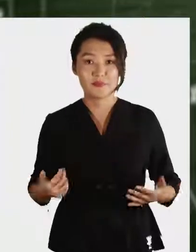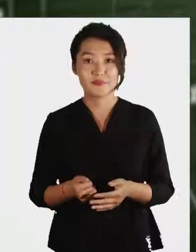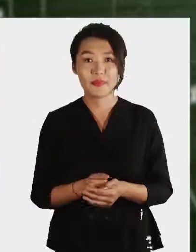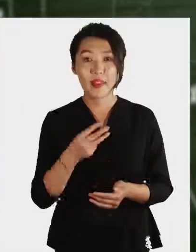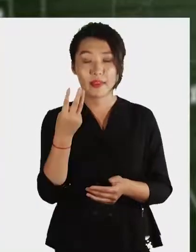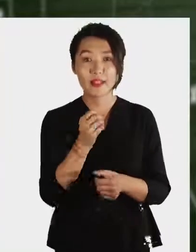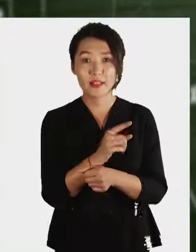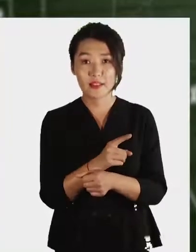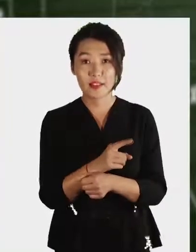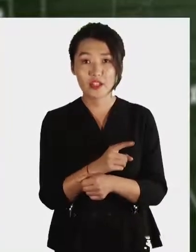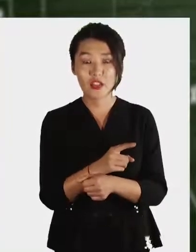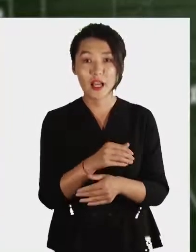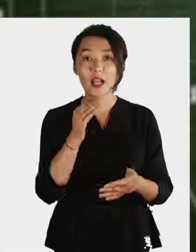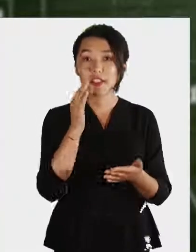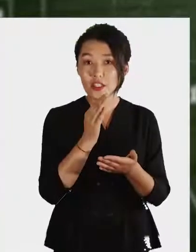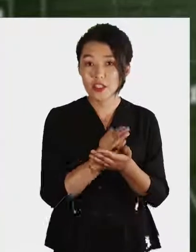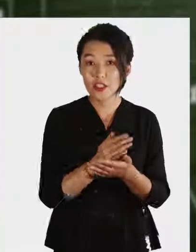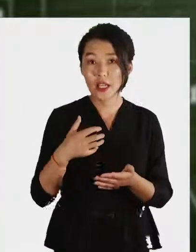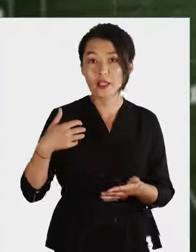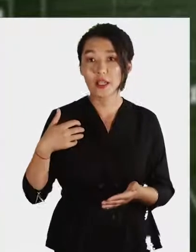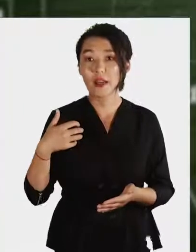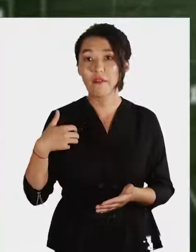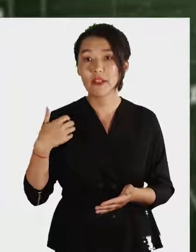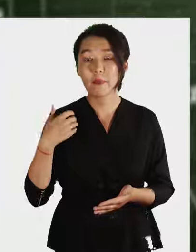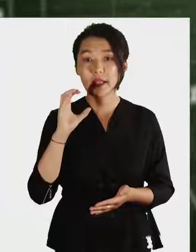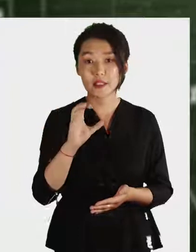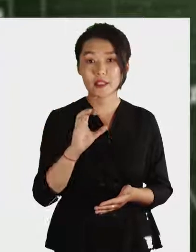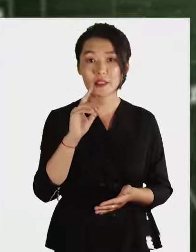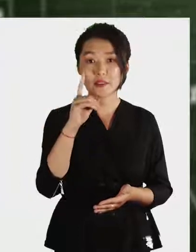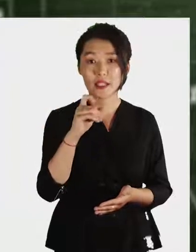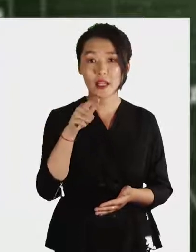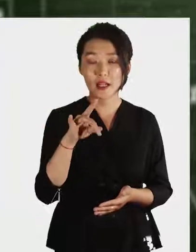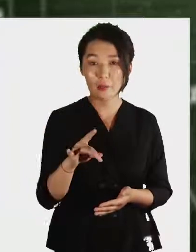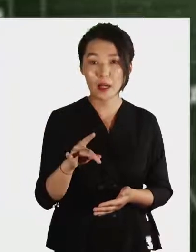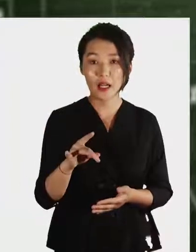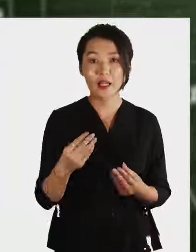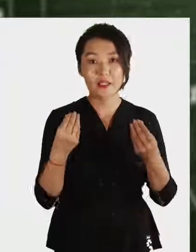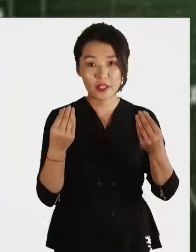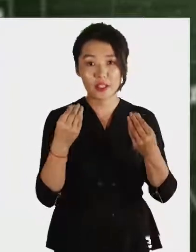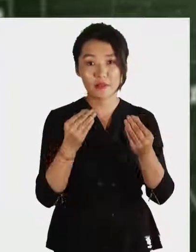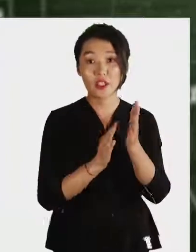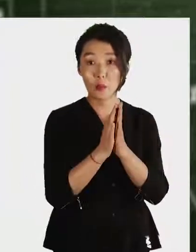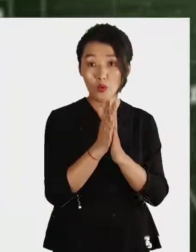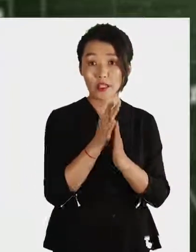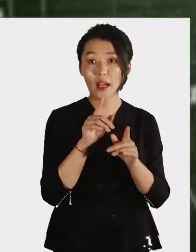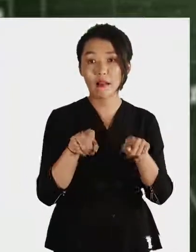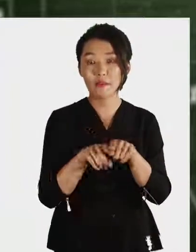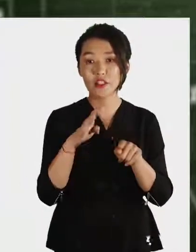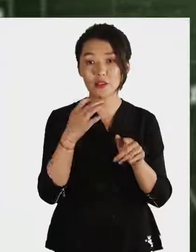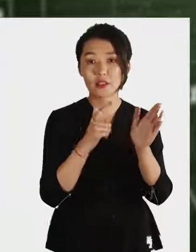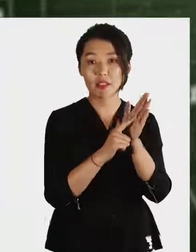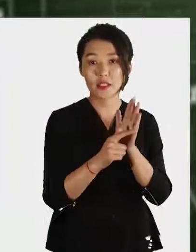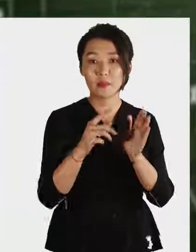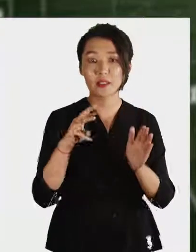пшеницы. Третья задача. Содержание витамина С в 100 граммах свежего шиповника равно